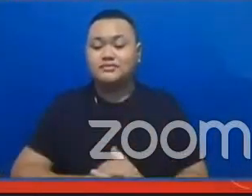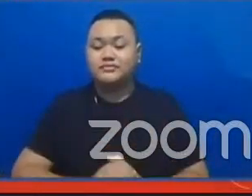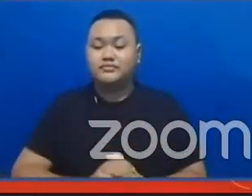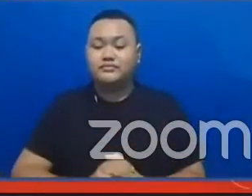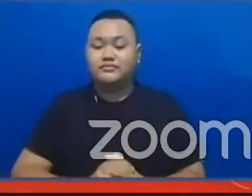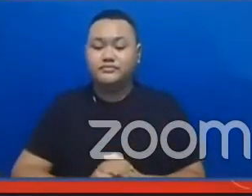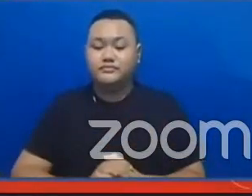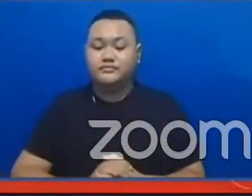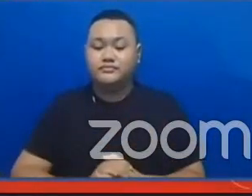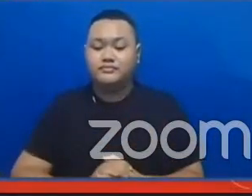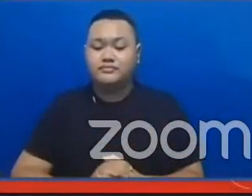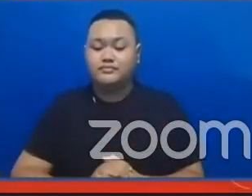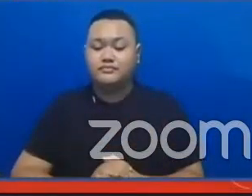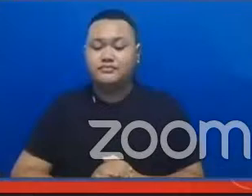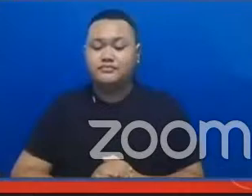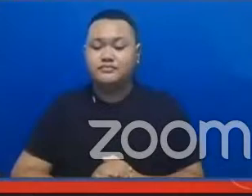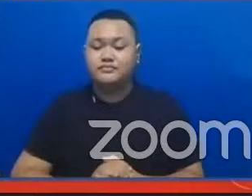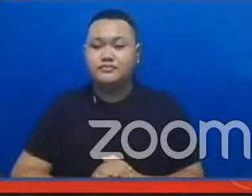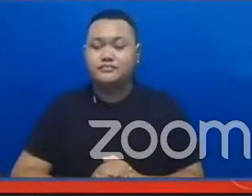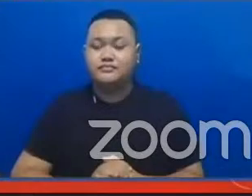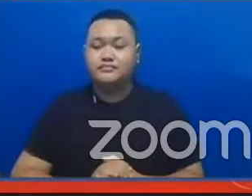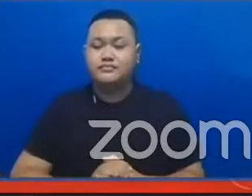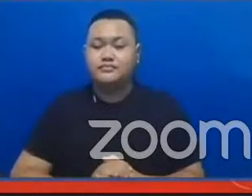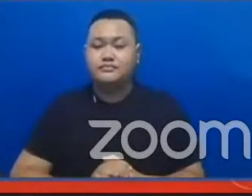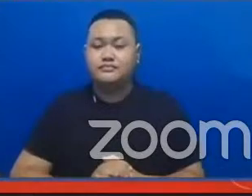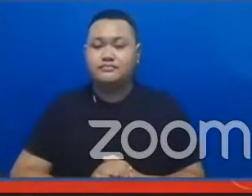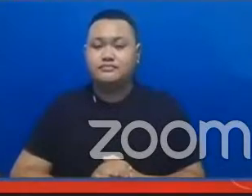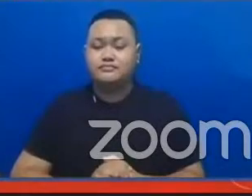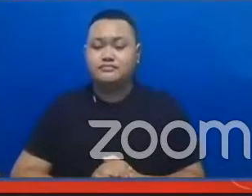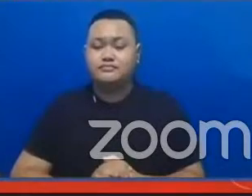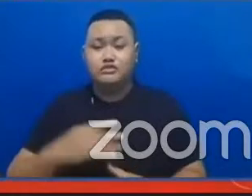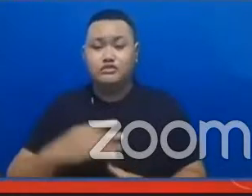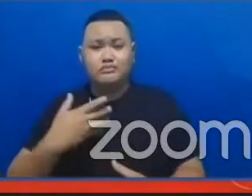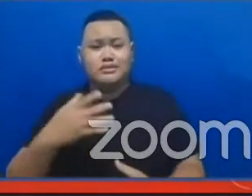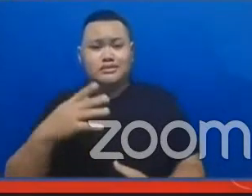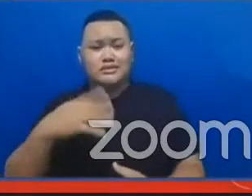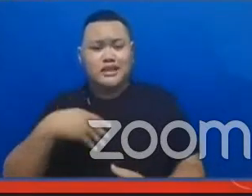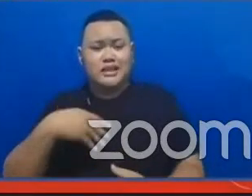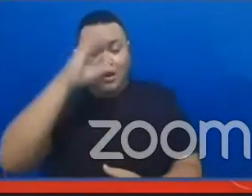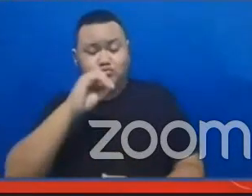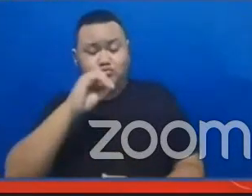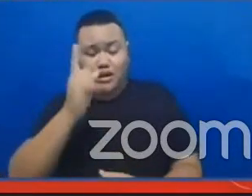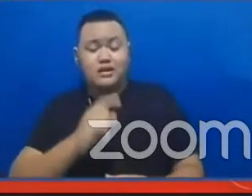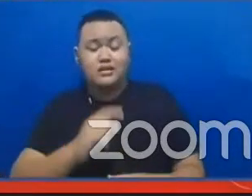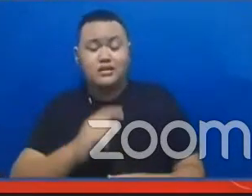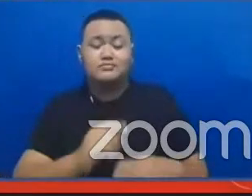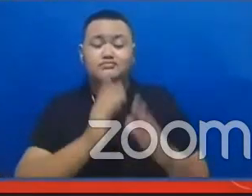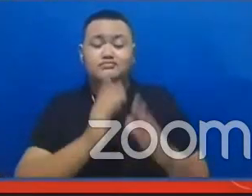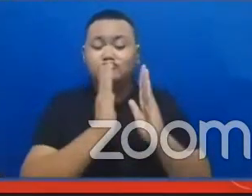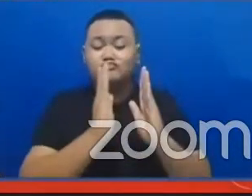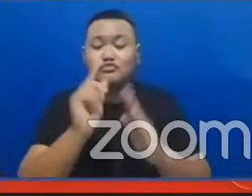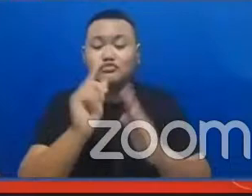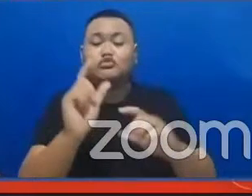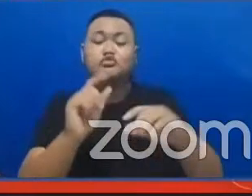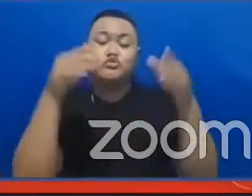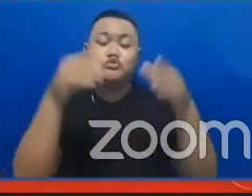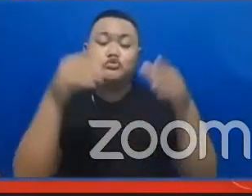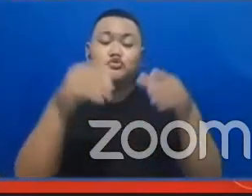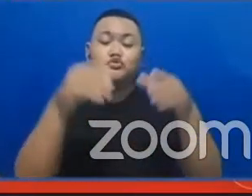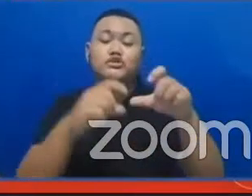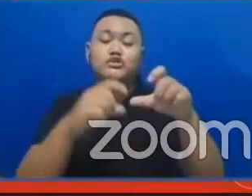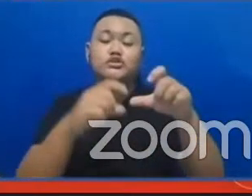e-modul laboratorium maya untuk SMA. Bagaimana dengan SMP? Terima kasih. Silakan Pak Andi.